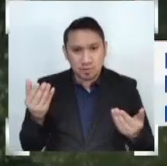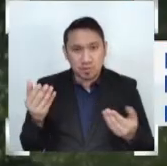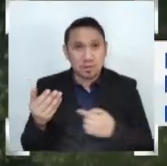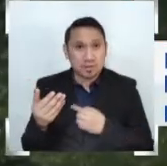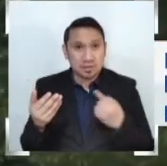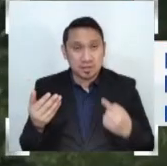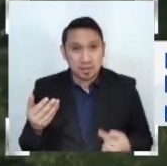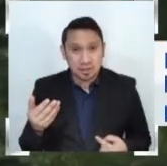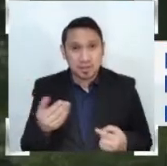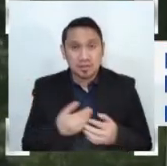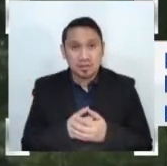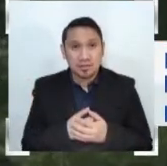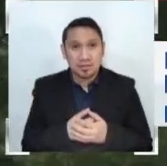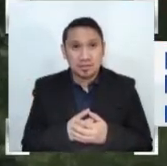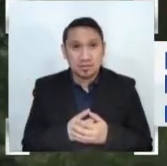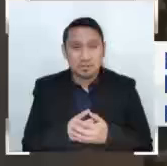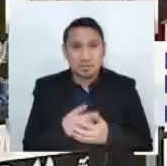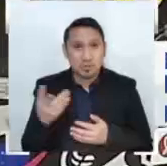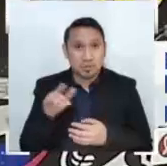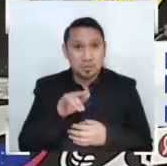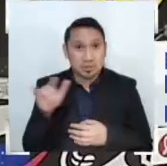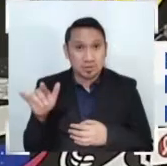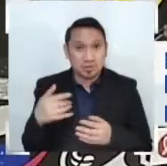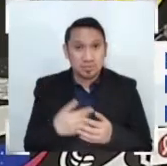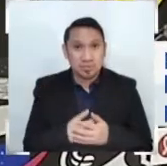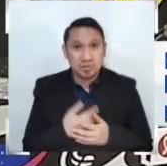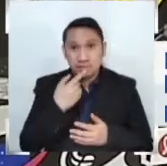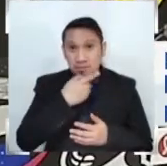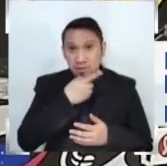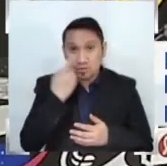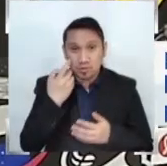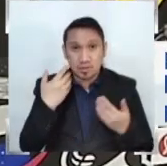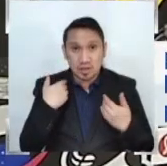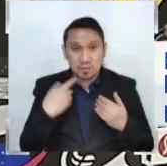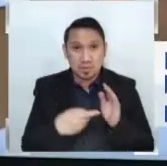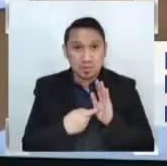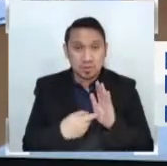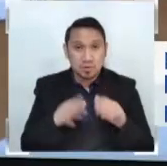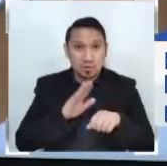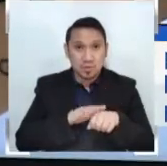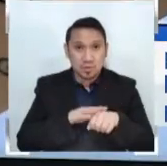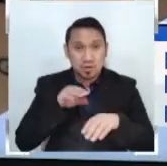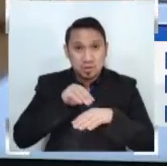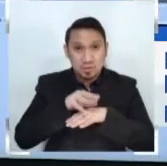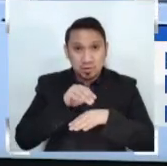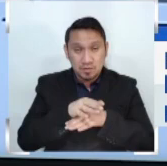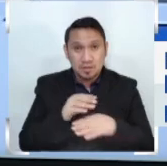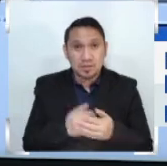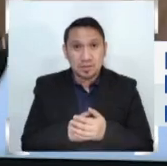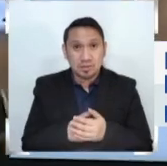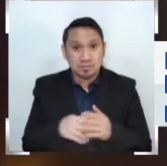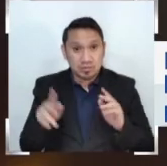China sa Civil Aviation Authority of the Philippines. Dahil dito, naglabas din ng babala at advisory ang PhilSA sa mga ahensya